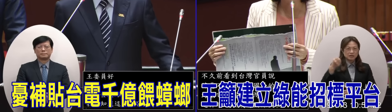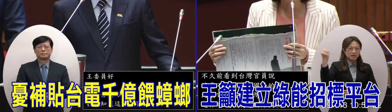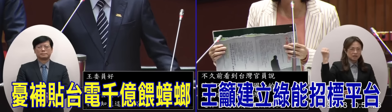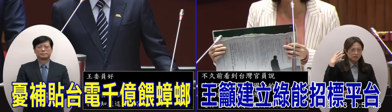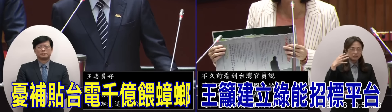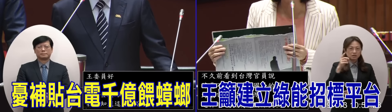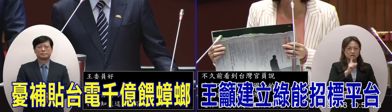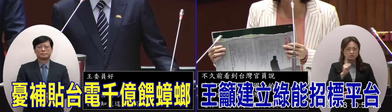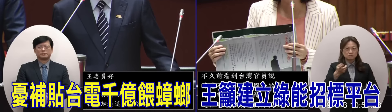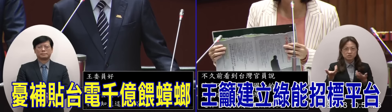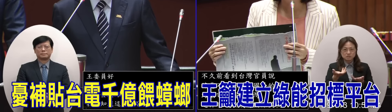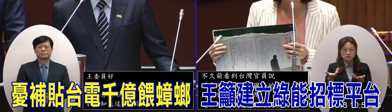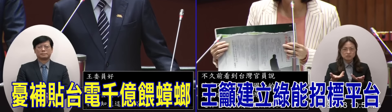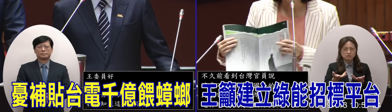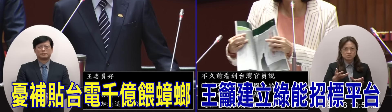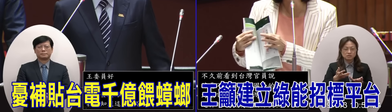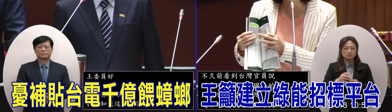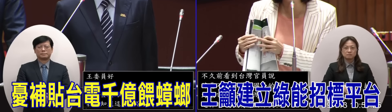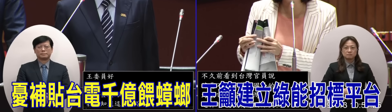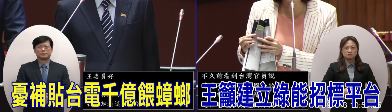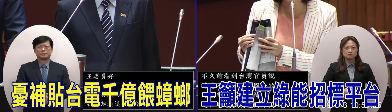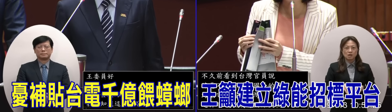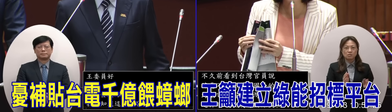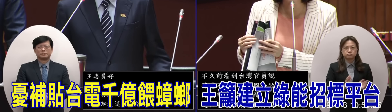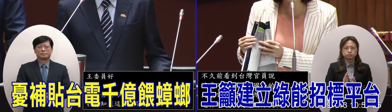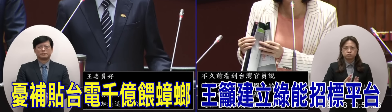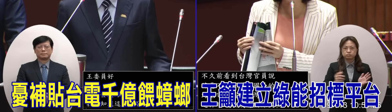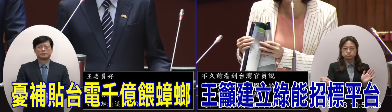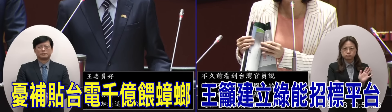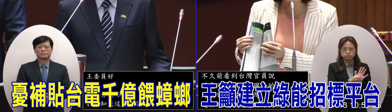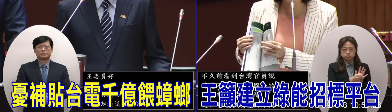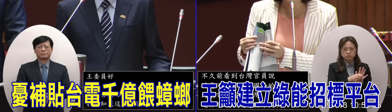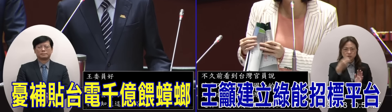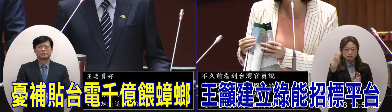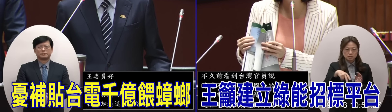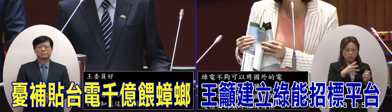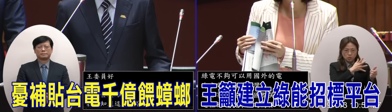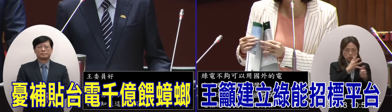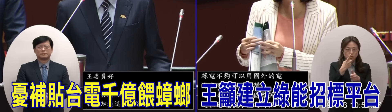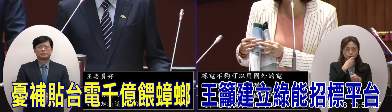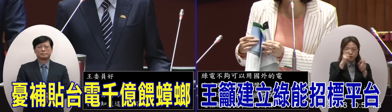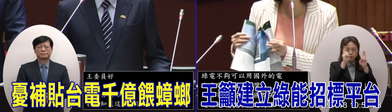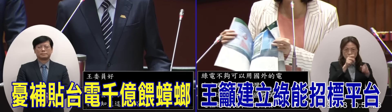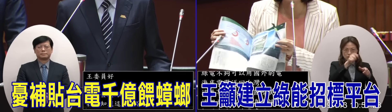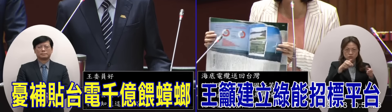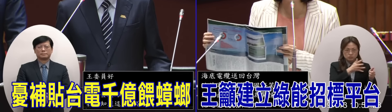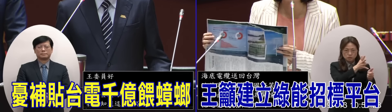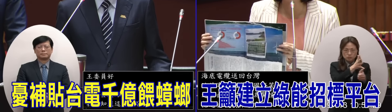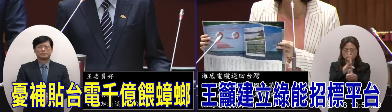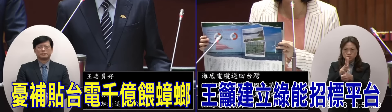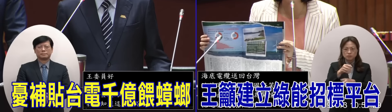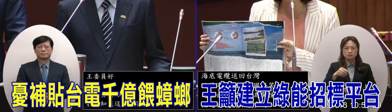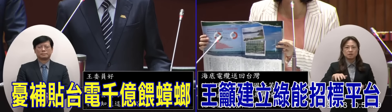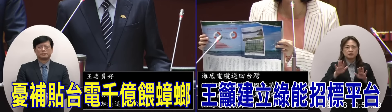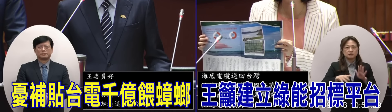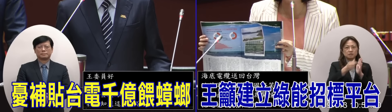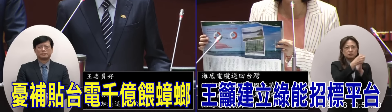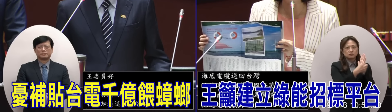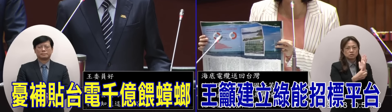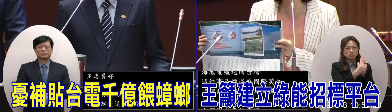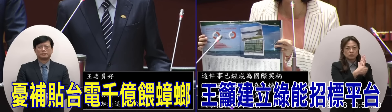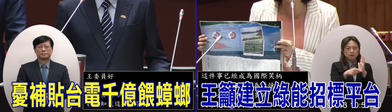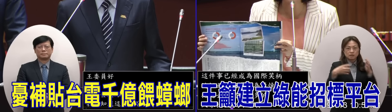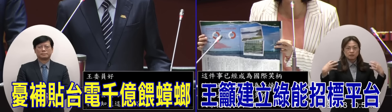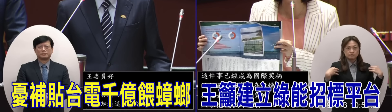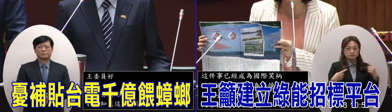些事情，他透过几个绿电业者的访问，我想《金周刊》大家也知道，他的负责